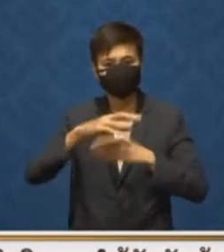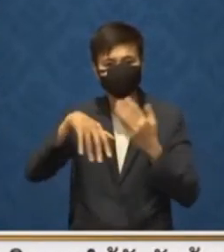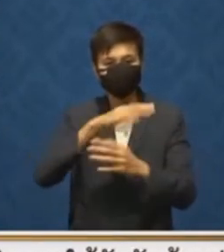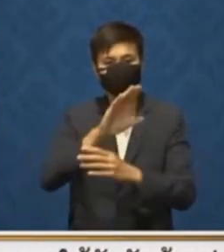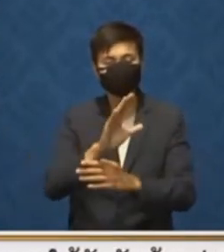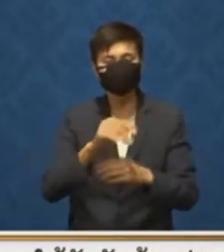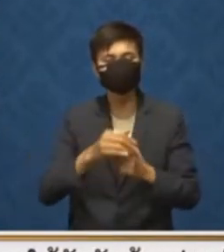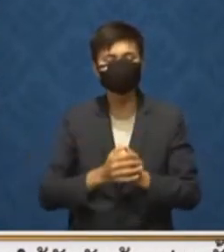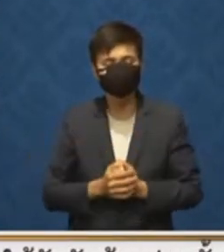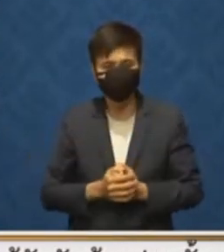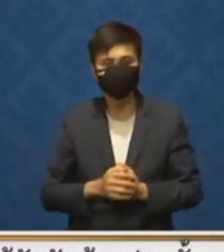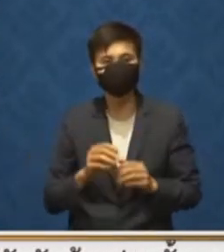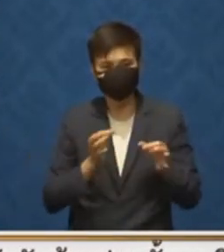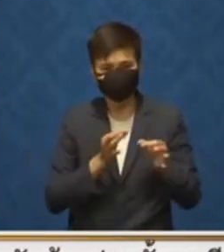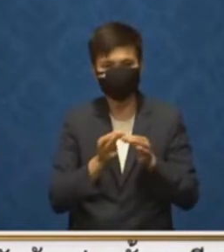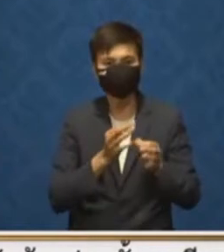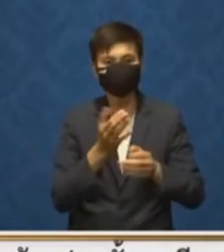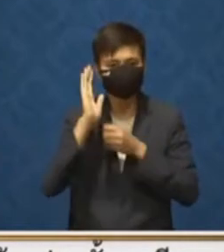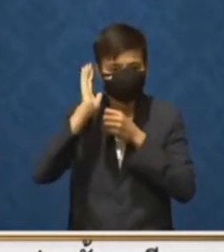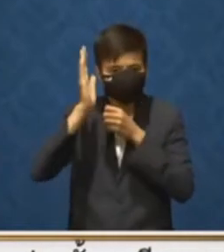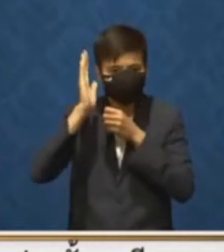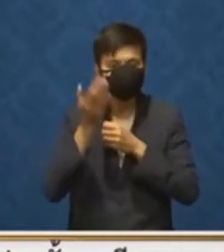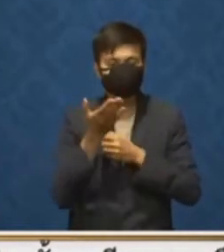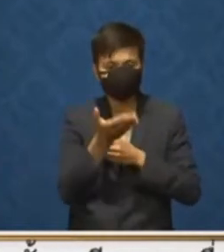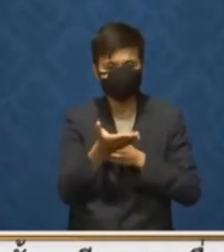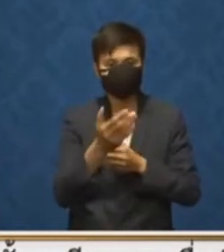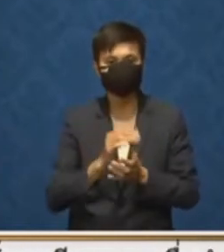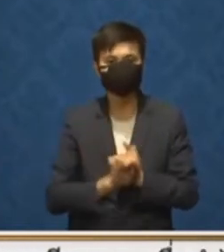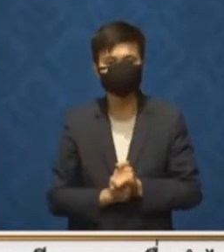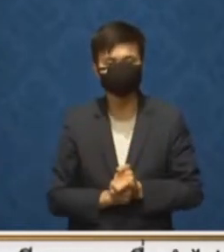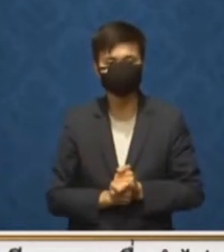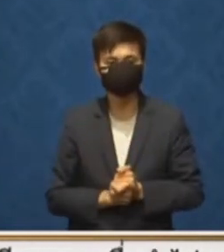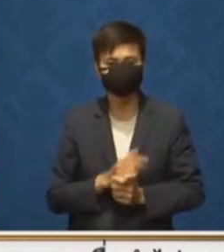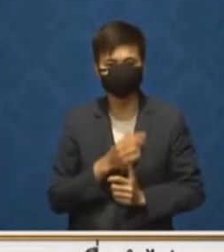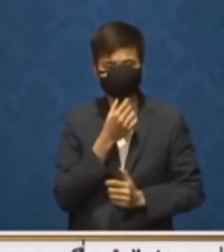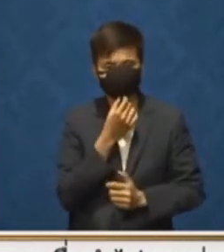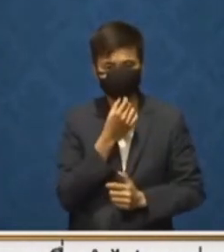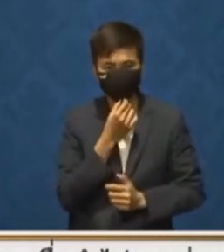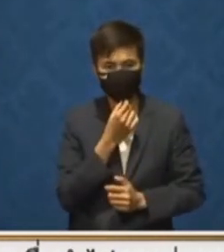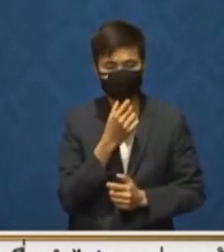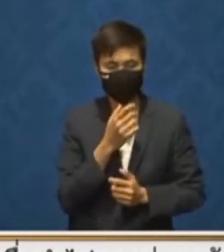ขอชี้แจงนะครับเชิญท่านวราวุธศิลปอาชาชายทับกันครับ